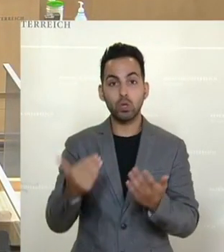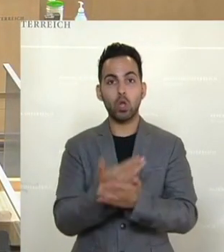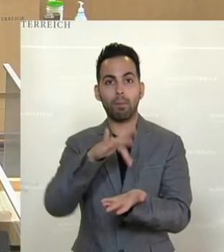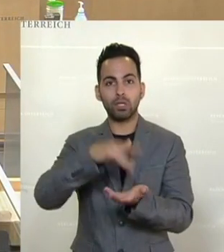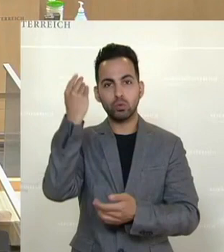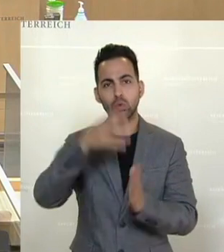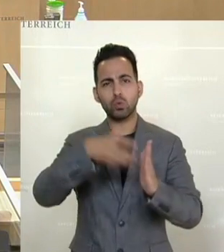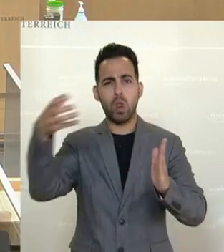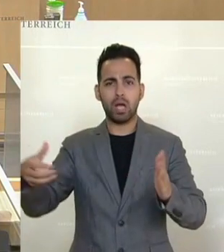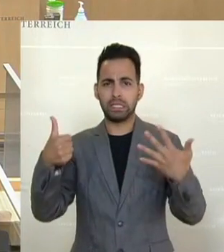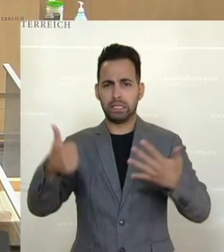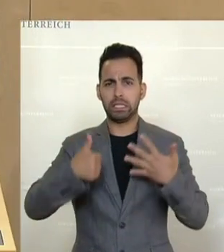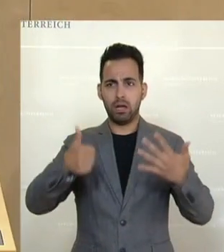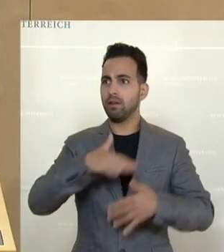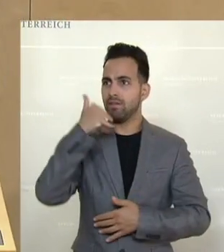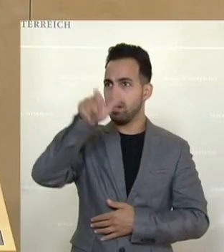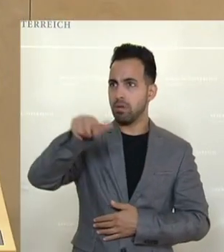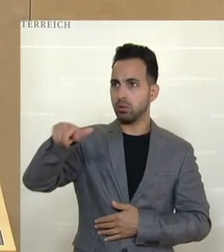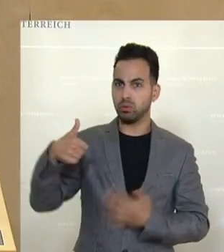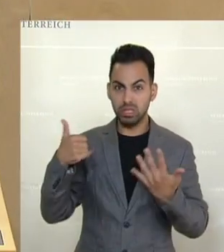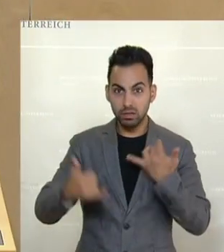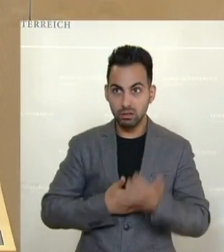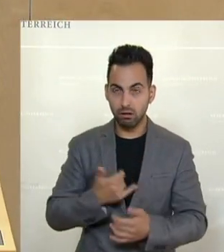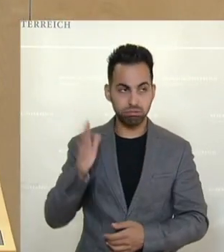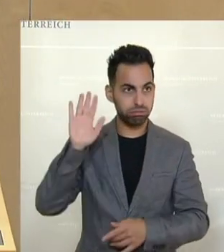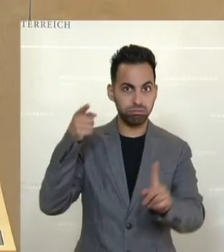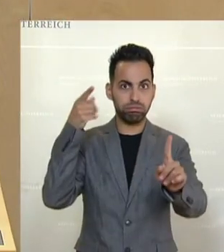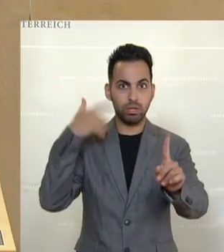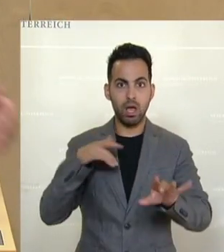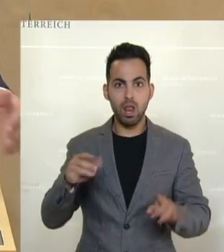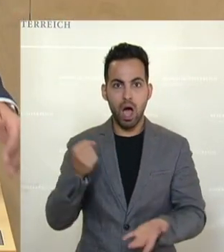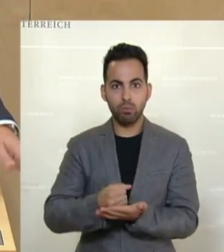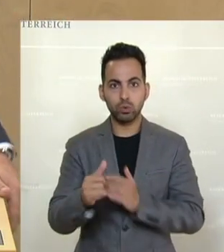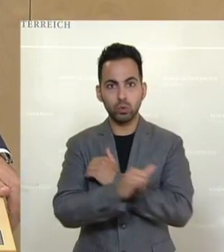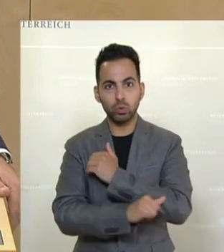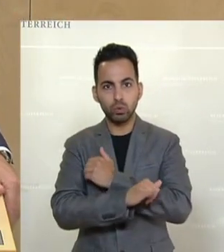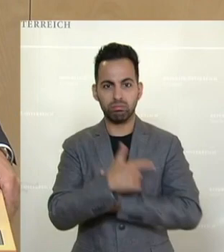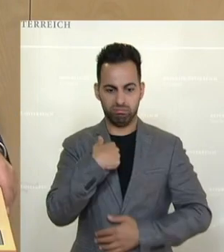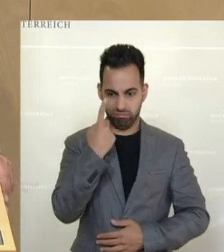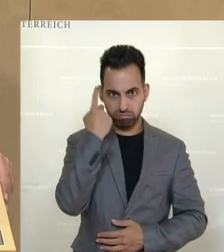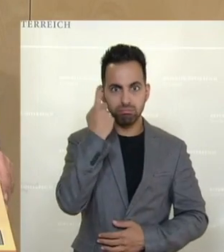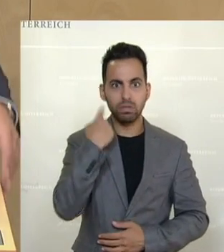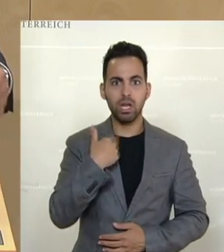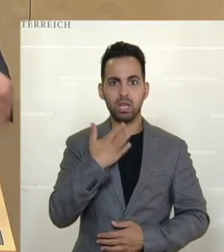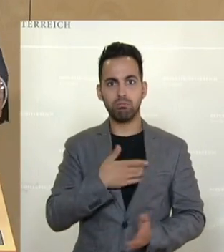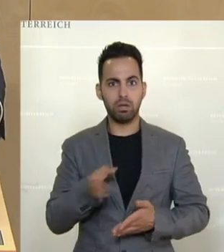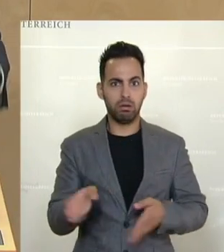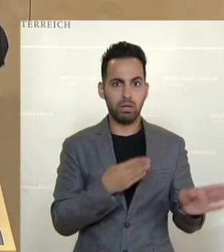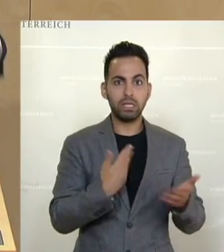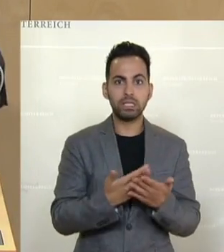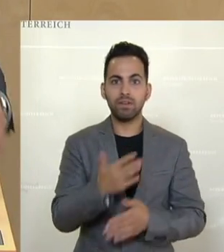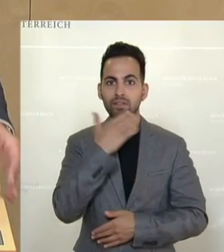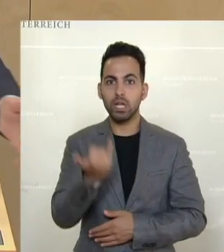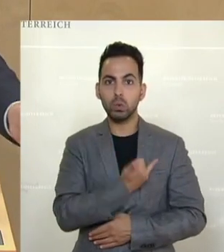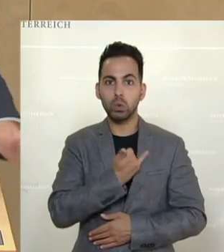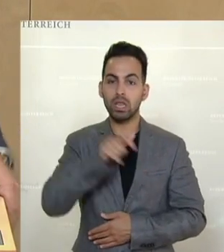lange, das ist unattraktiv für jeden einzelnen Lehramtsstudenten. Und das ist auch der Grund, warum immer weniger Jugendliche, immer